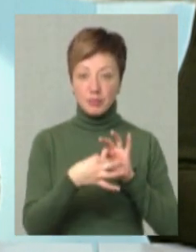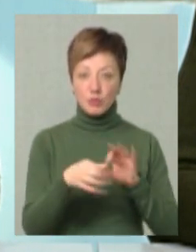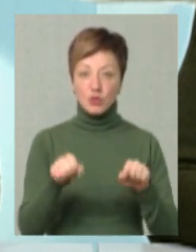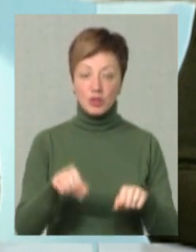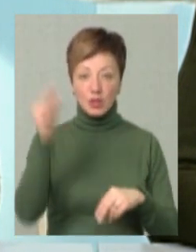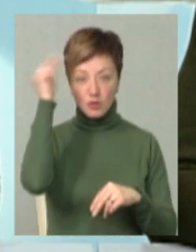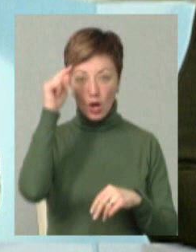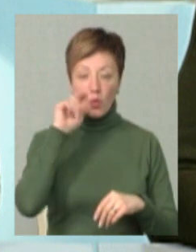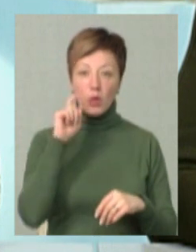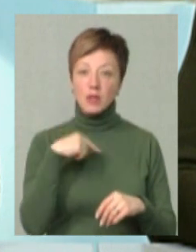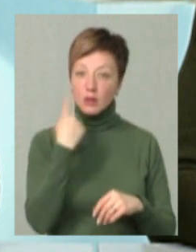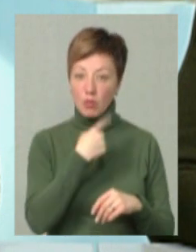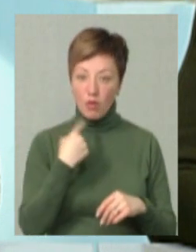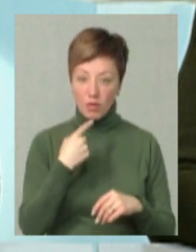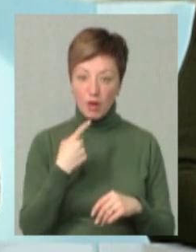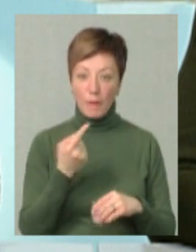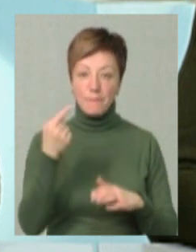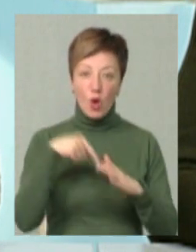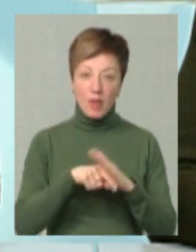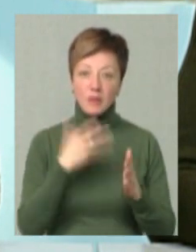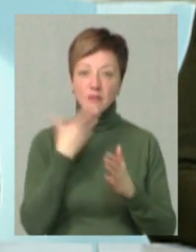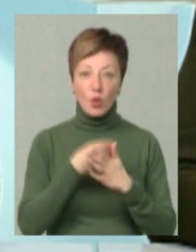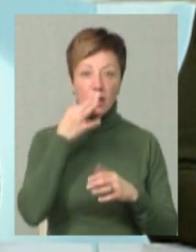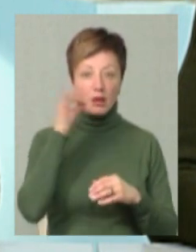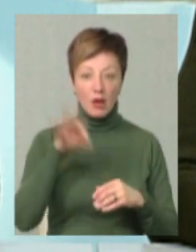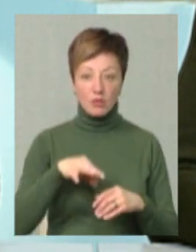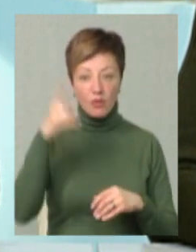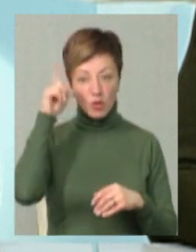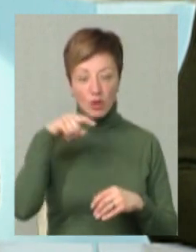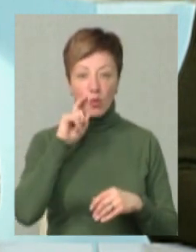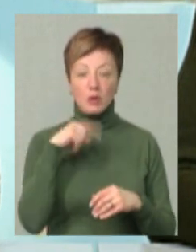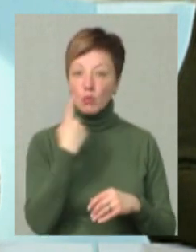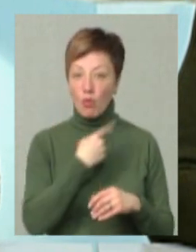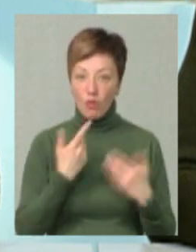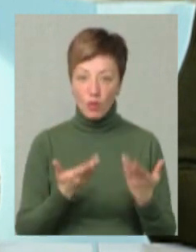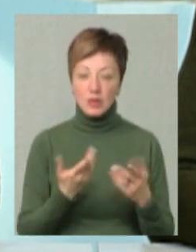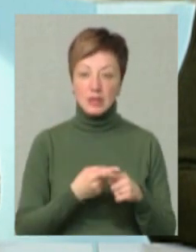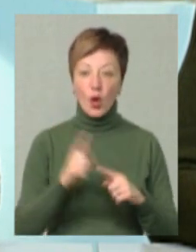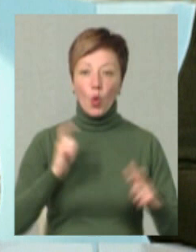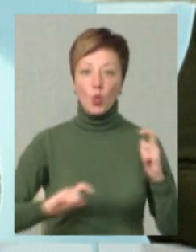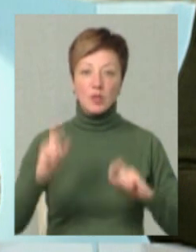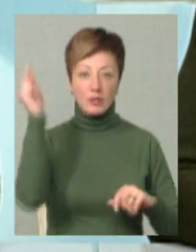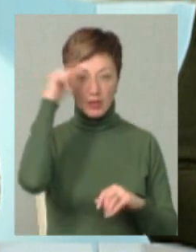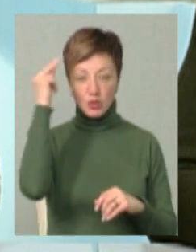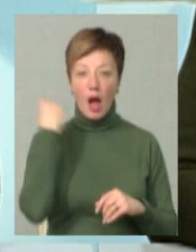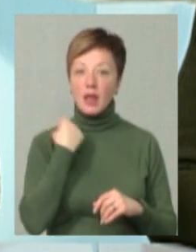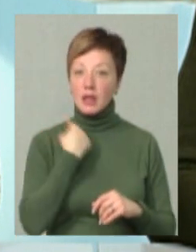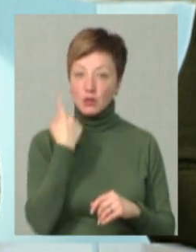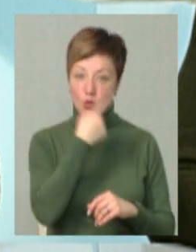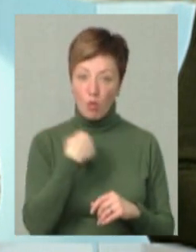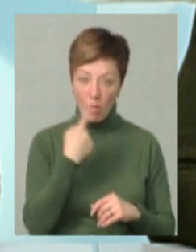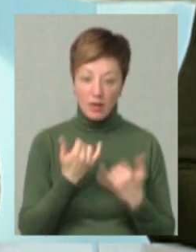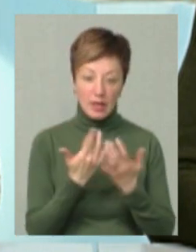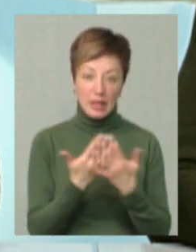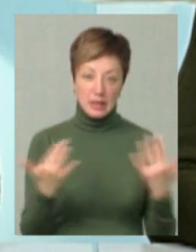можливість навчання українській мові, поглиблення своїх навичок, володіння українською мовою. Це курси вивчення англійської мови